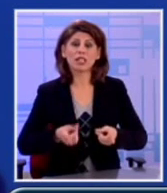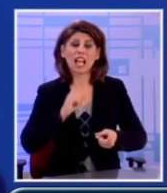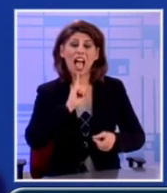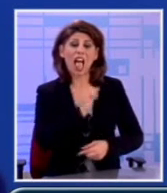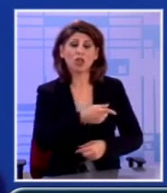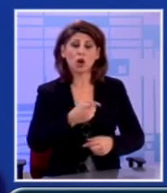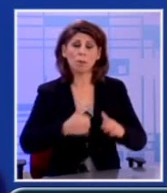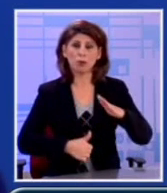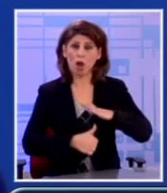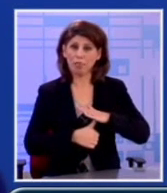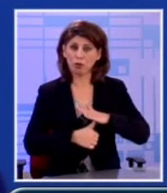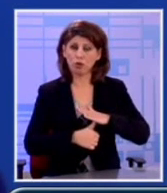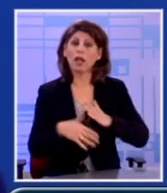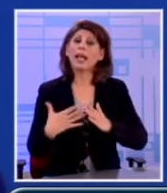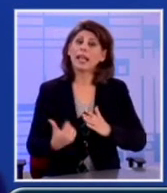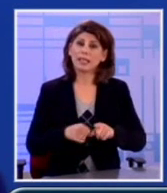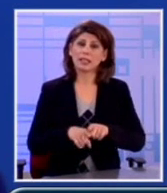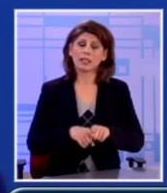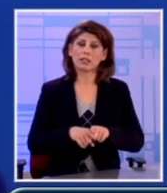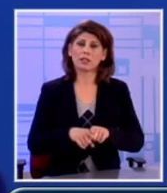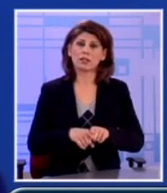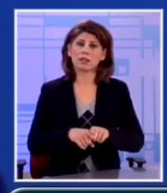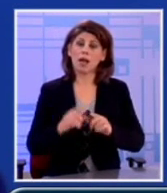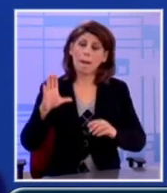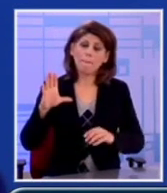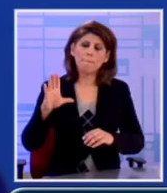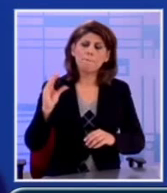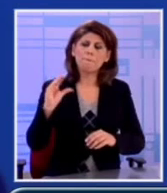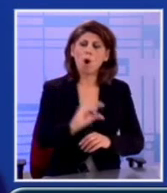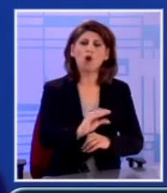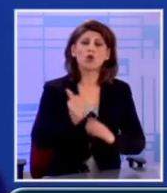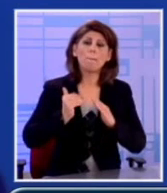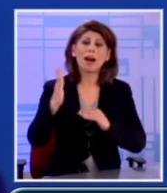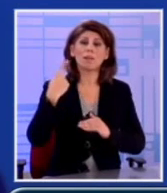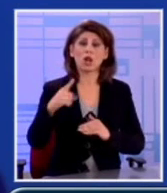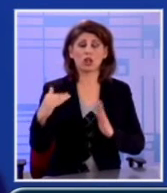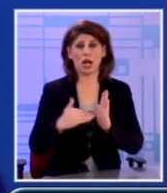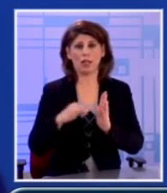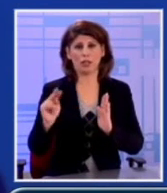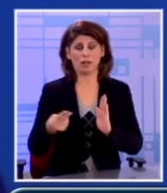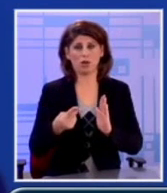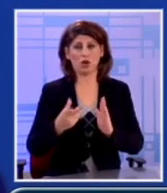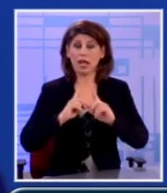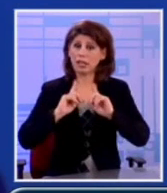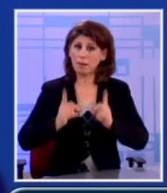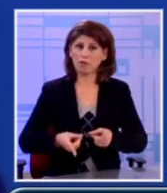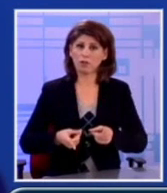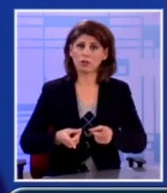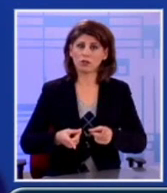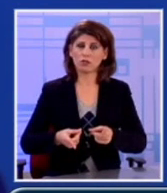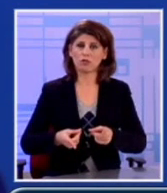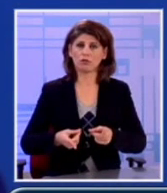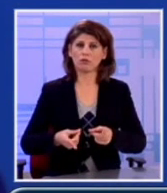Προέδρου, αφορούσαν δέσμευση ποσών πάνω από 100.000 ευρώ και αποφάσεων επίσης